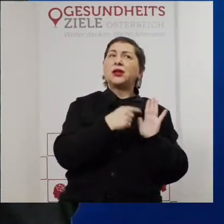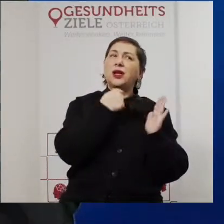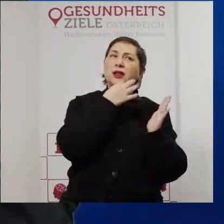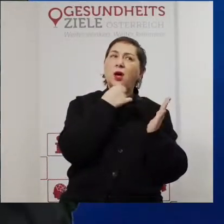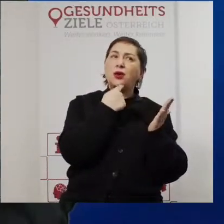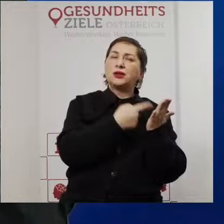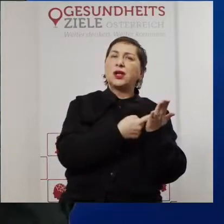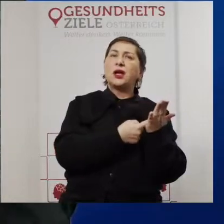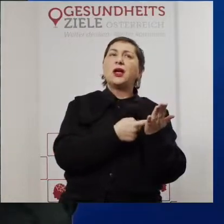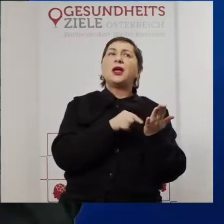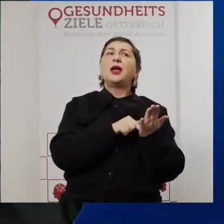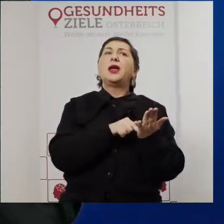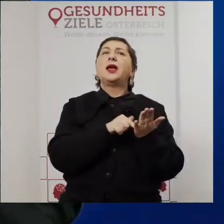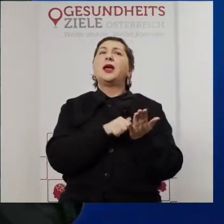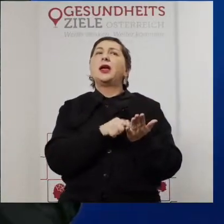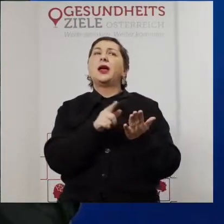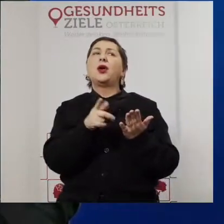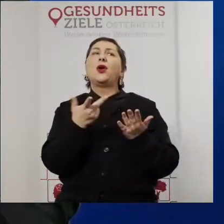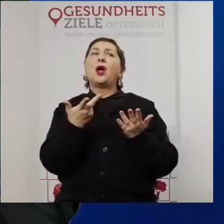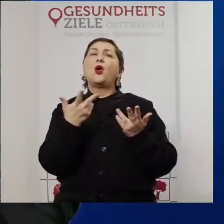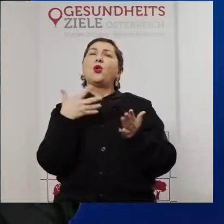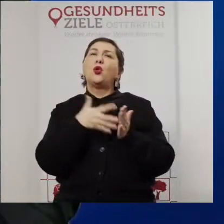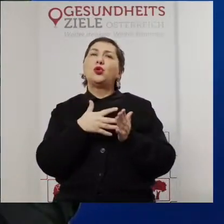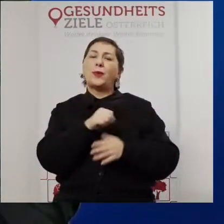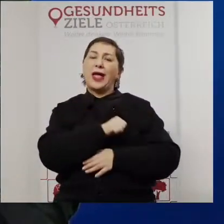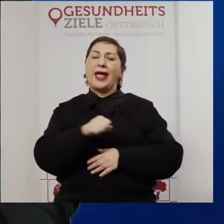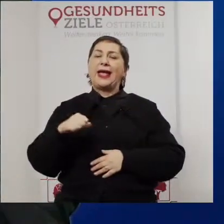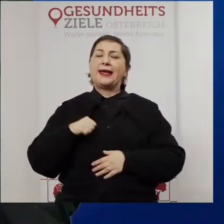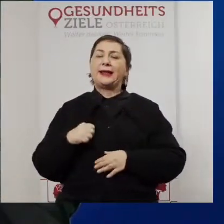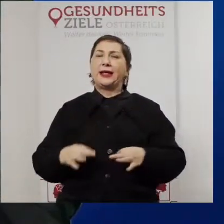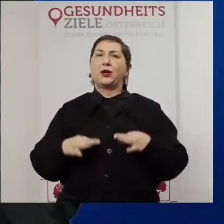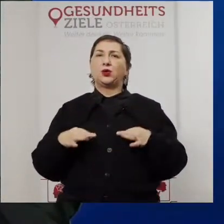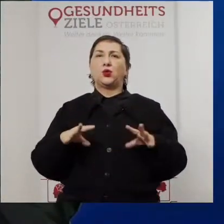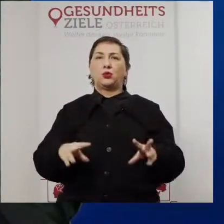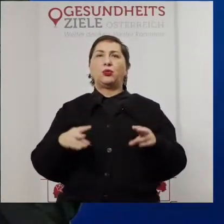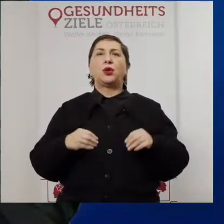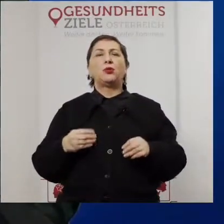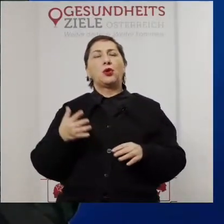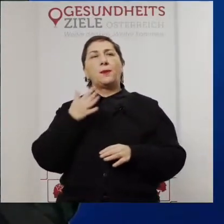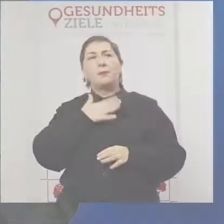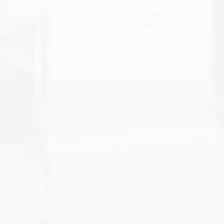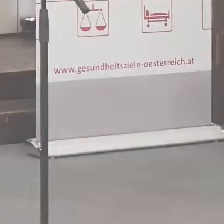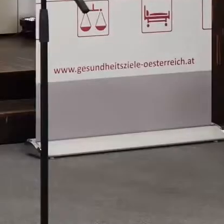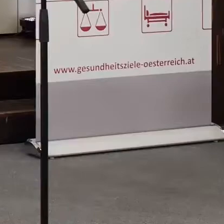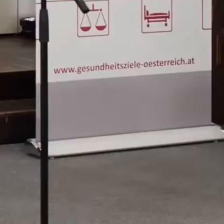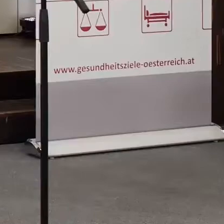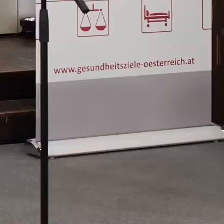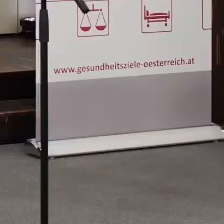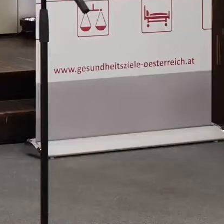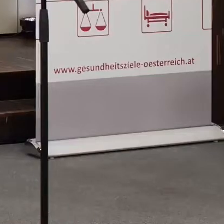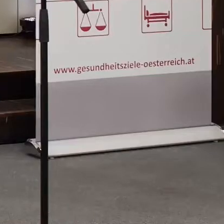befähigen, Kontrolle über ihre eigene Gesundheit zu übernehmen und ihre Gesundheit zu verbessern.